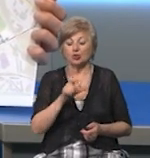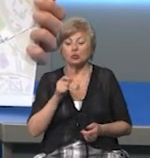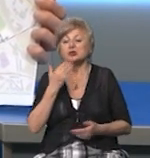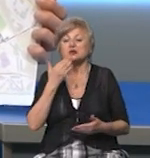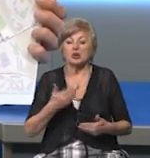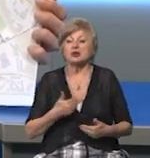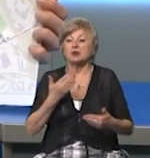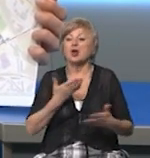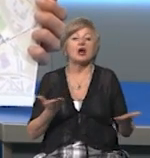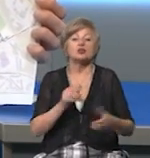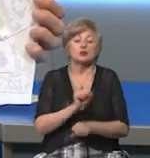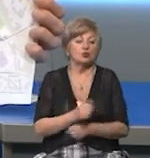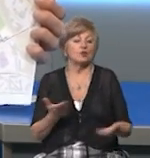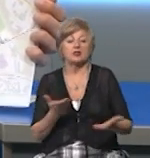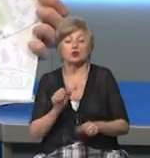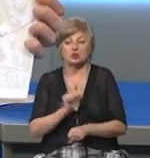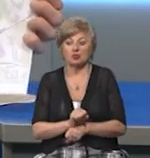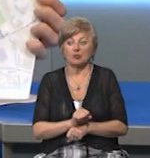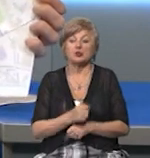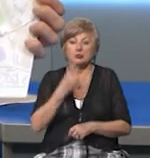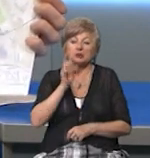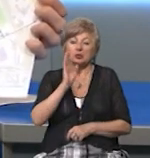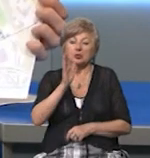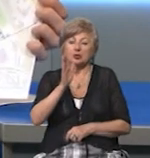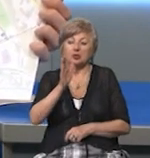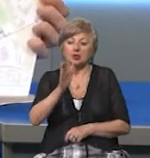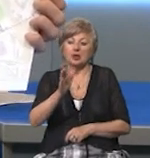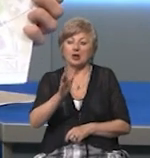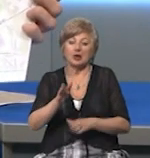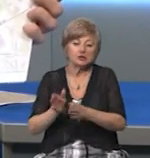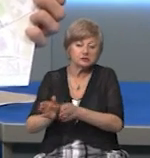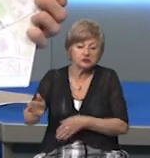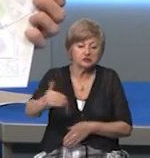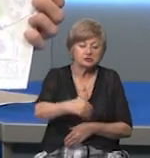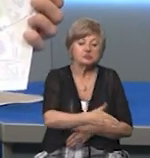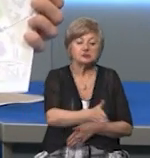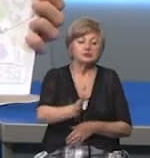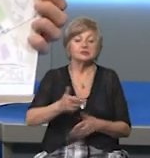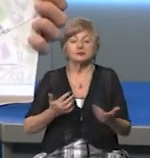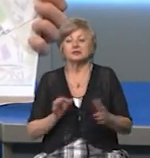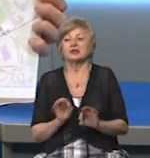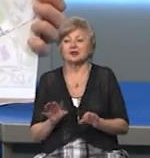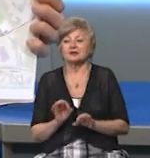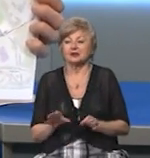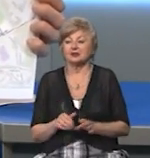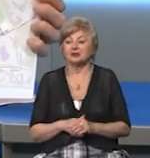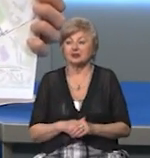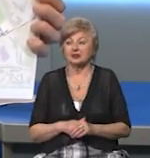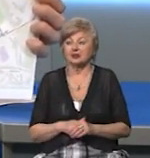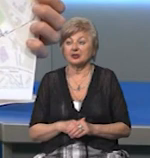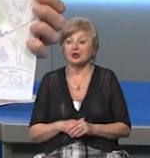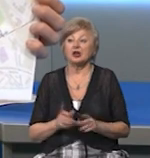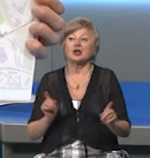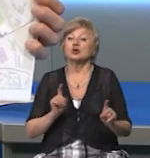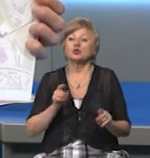питали: слухайте, а де тут зупинка? Я їм казав, от ідіть отуди, тільки не навпростець, а обходьте, бо інакше просто машини зіб'ють. Чи були там